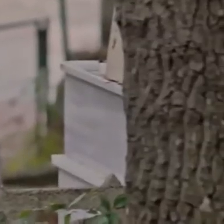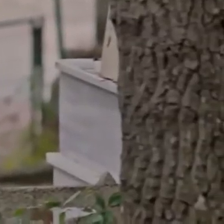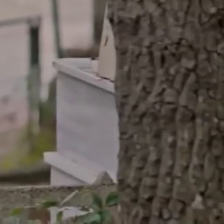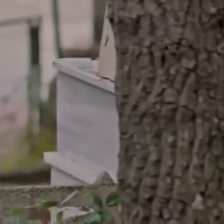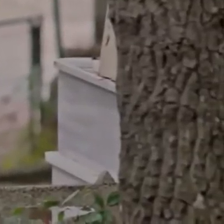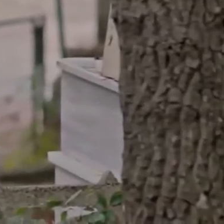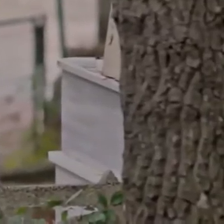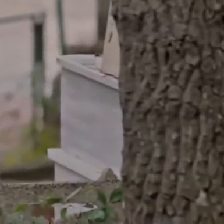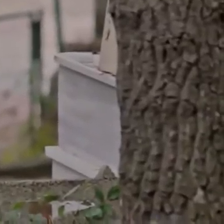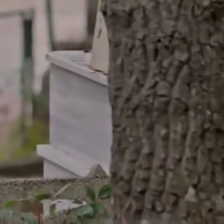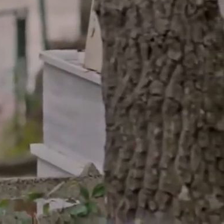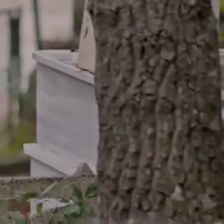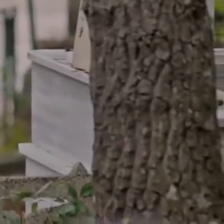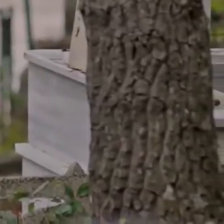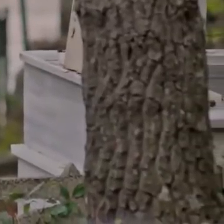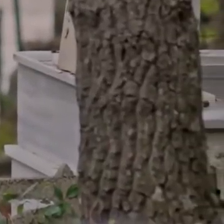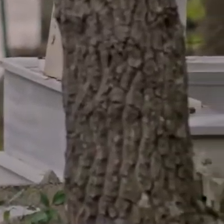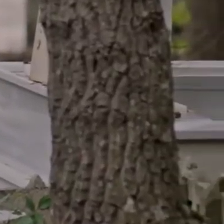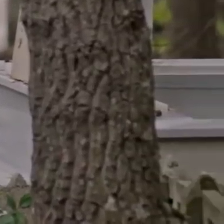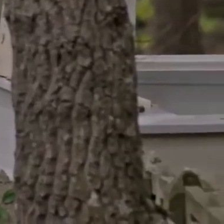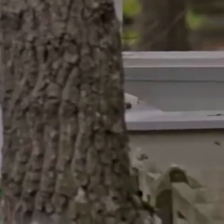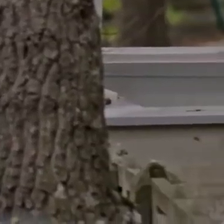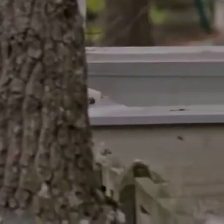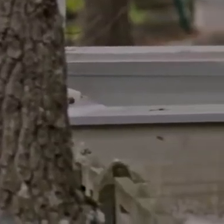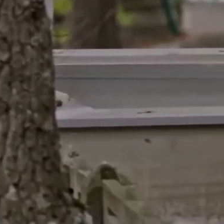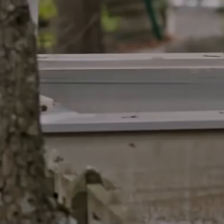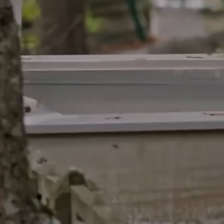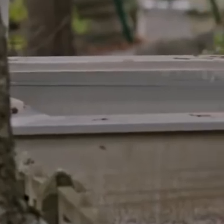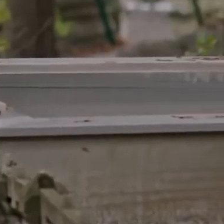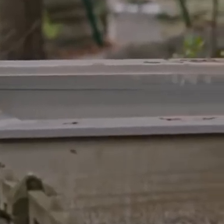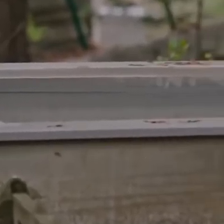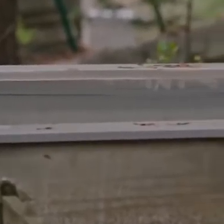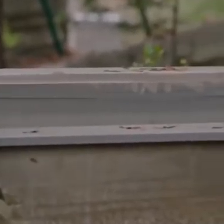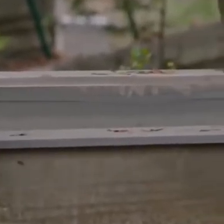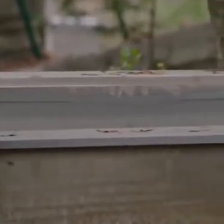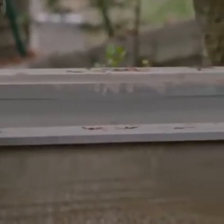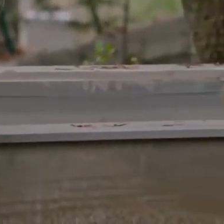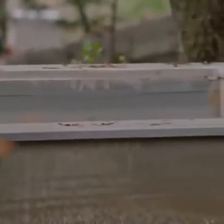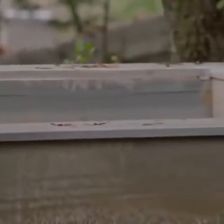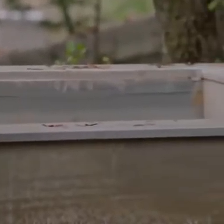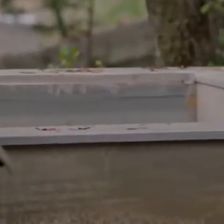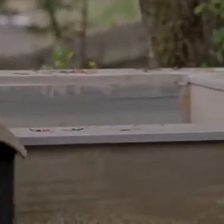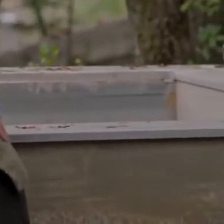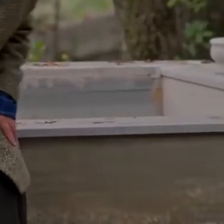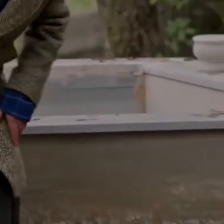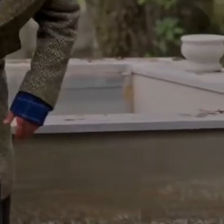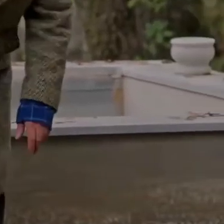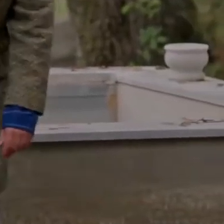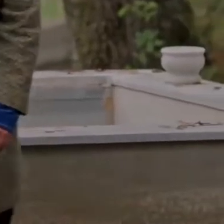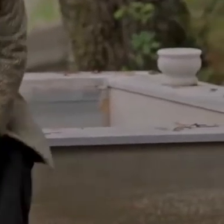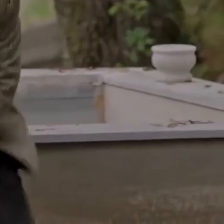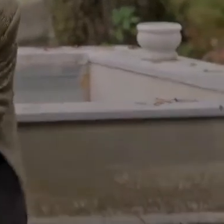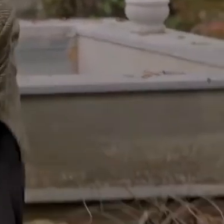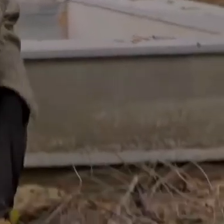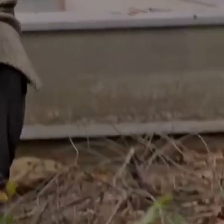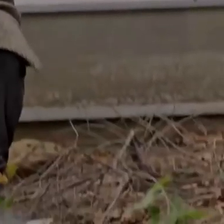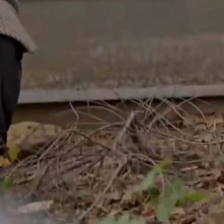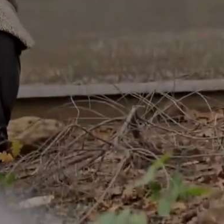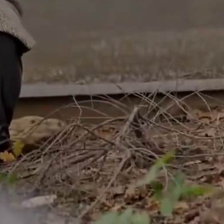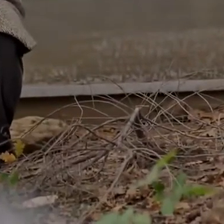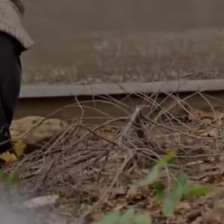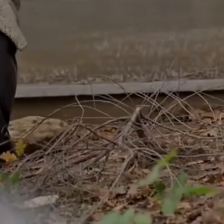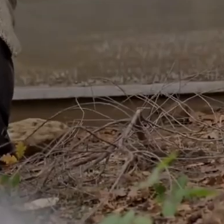Mezarın yanına yürüyen Yaşar bir şey arıyormuş gibi yere baka baka mezarın baş tarafına geldi. Mezarın baş ucundaki ağacın arkasından Santral'in